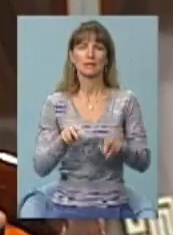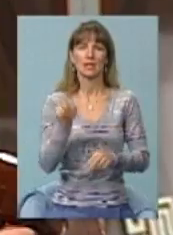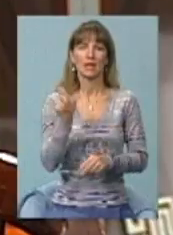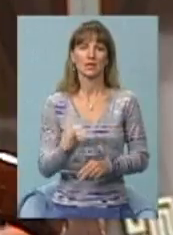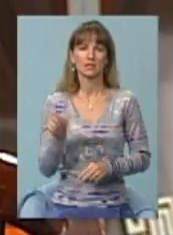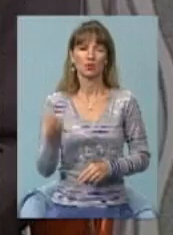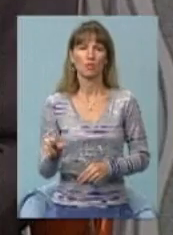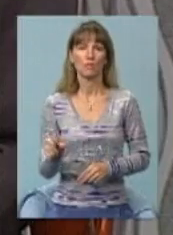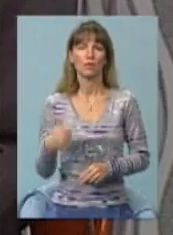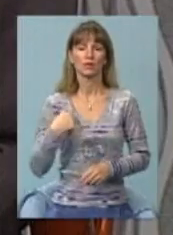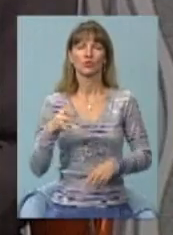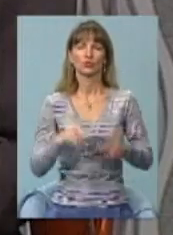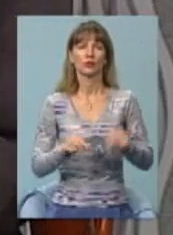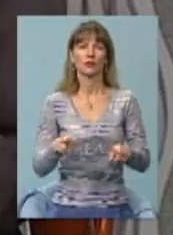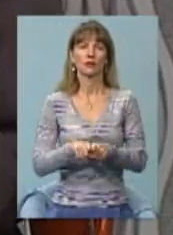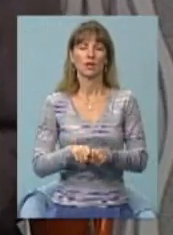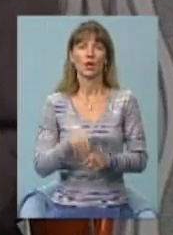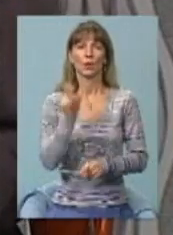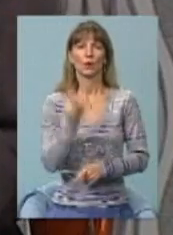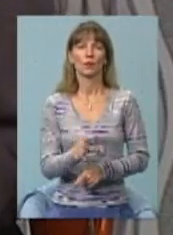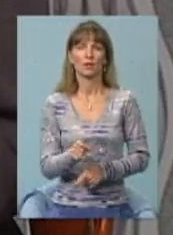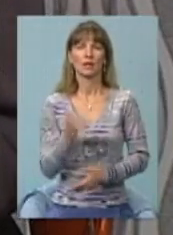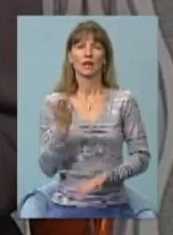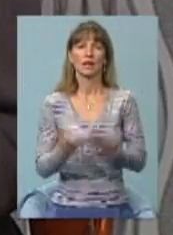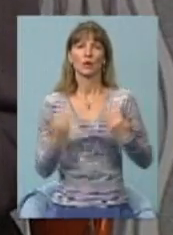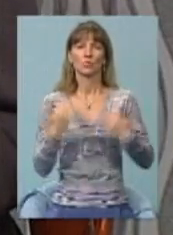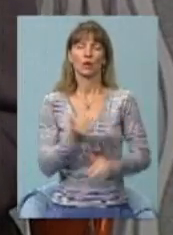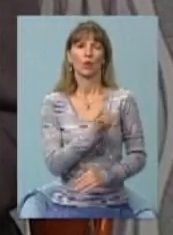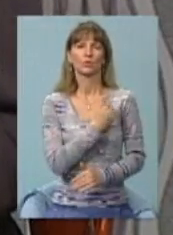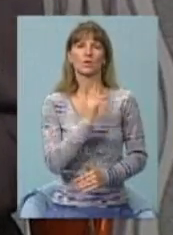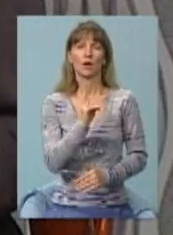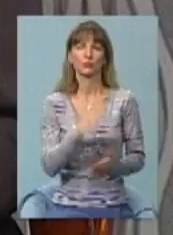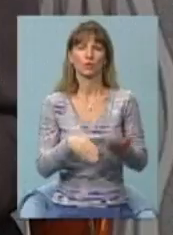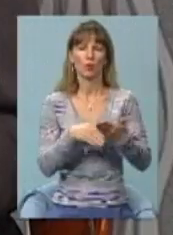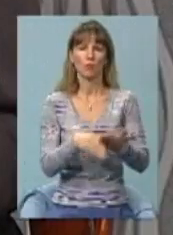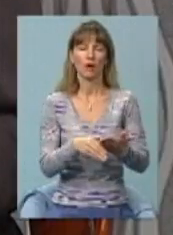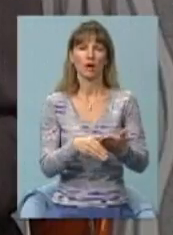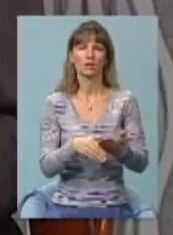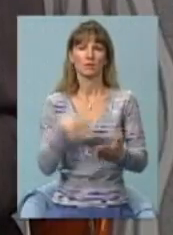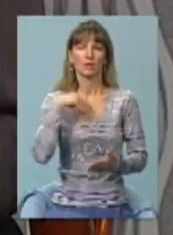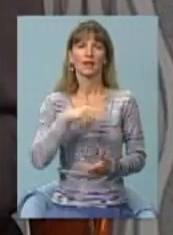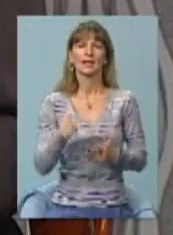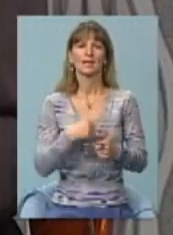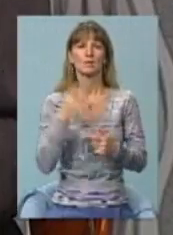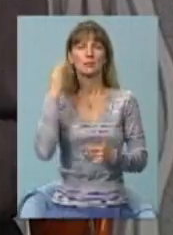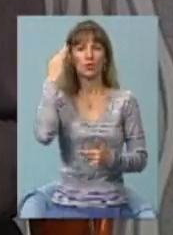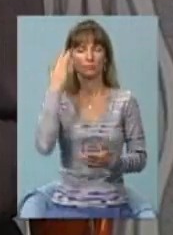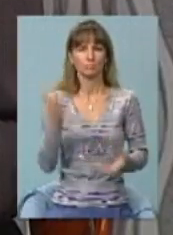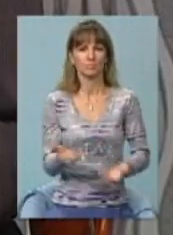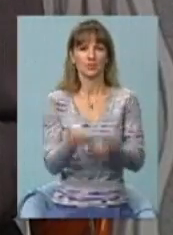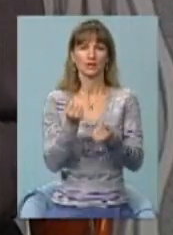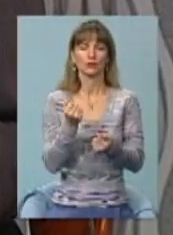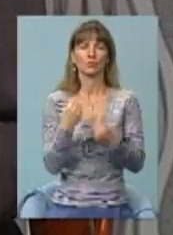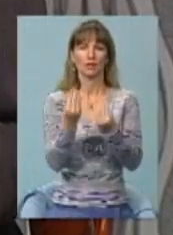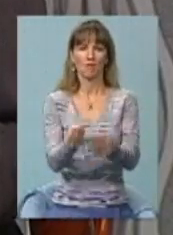спеціалістом. Я вважаю так. Тобто людина, якщо вона вже хоче когось, комусь допомагати морально або психологічно підтримувати, звичайно,